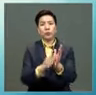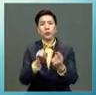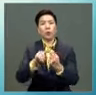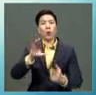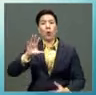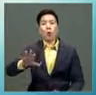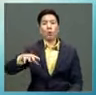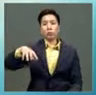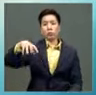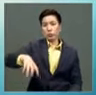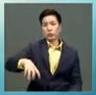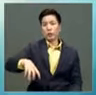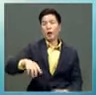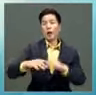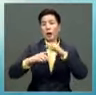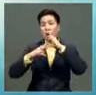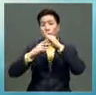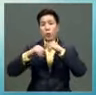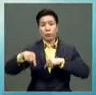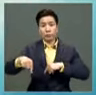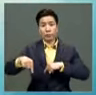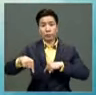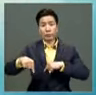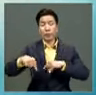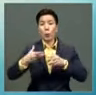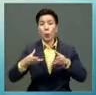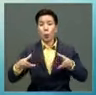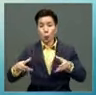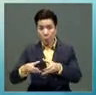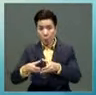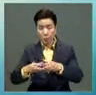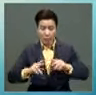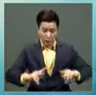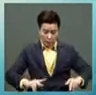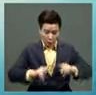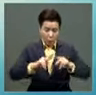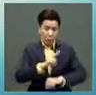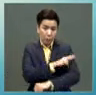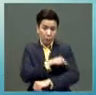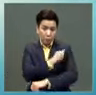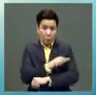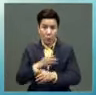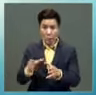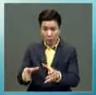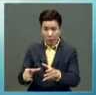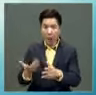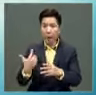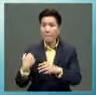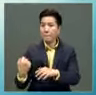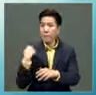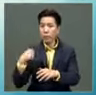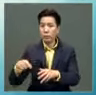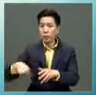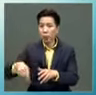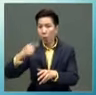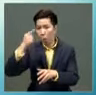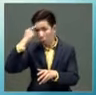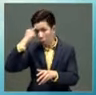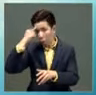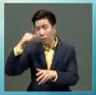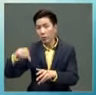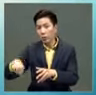ที่คือทางทีมงานทั้งกระทรวงสาธารณสุขและฝ่ายมั่นคงรับทราบว่าม